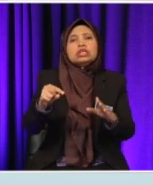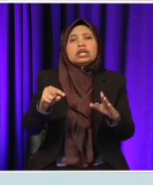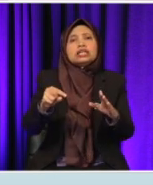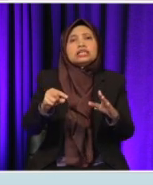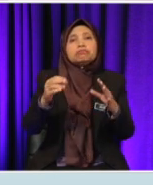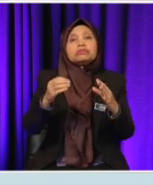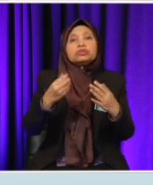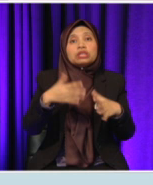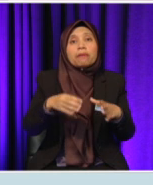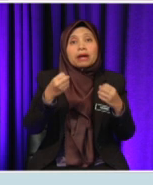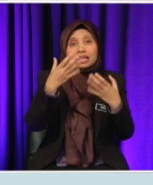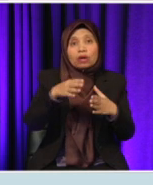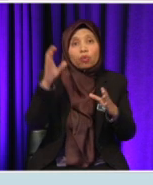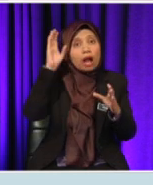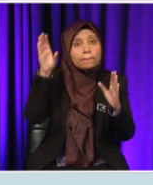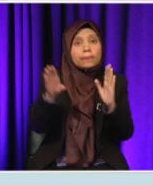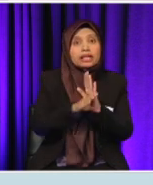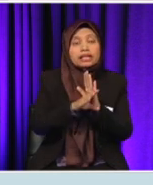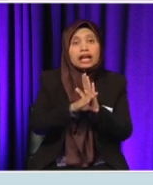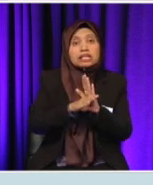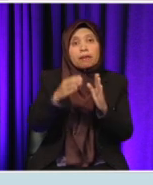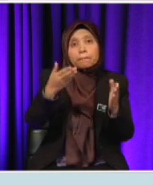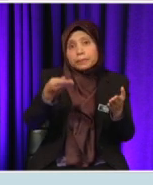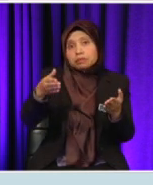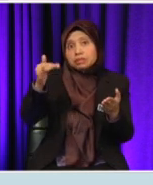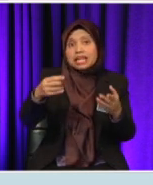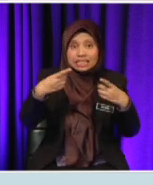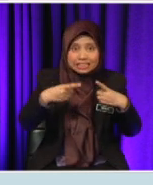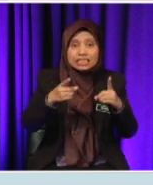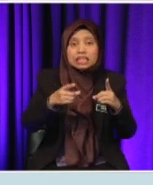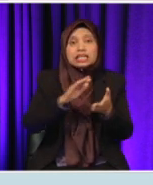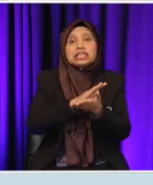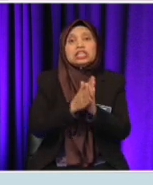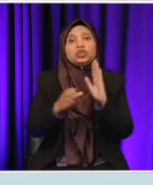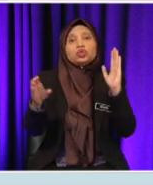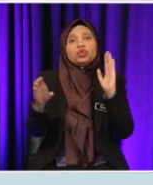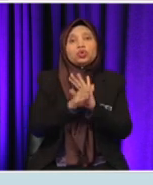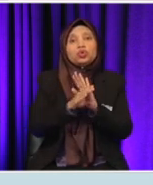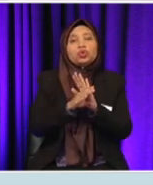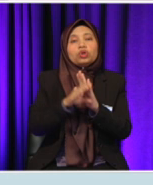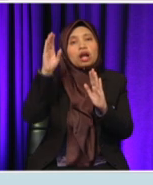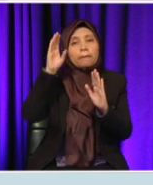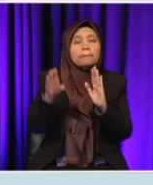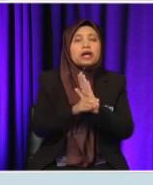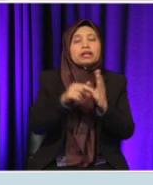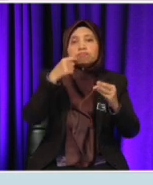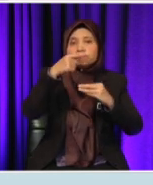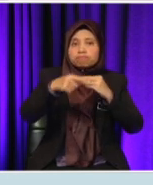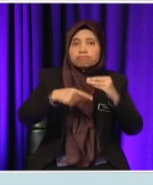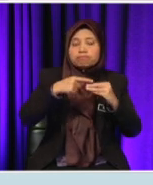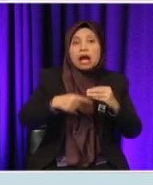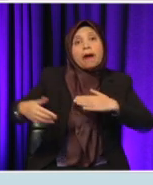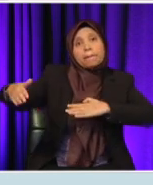tukang cerita menggambarkan sesuatu perkara yang peristiwa yang tengah berlaku contoh gambar dan tentang keadaan